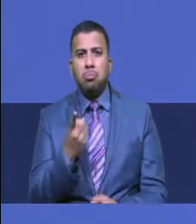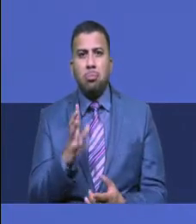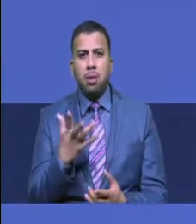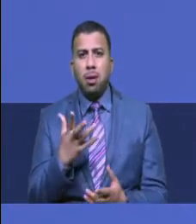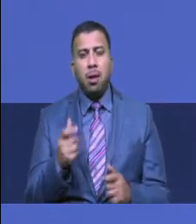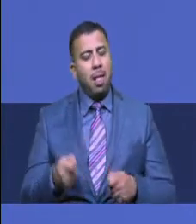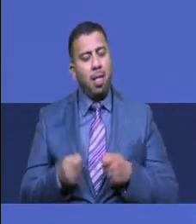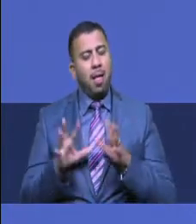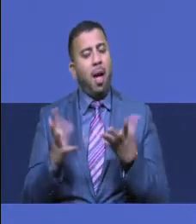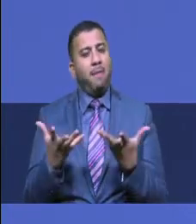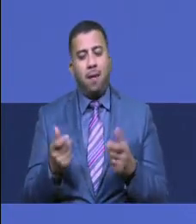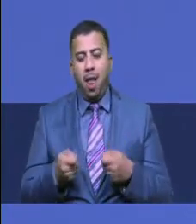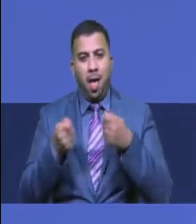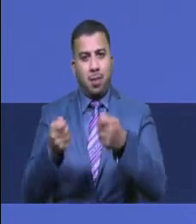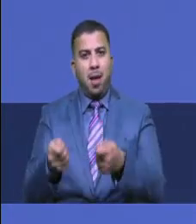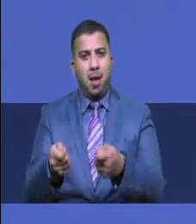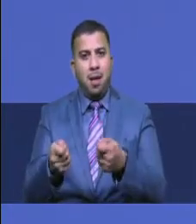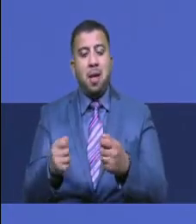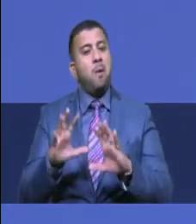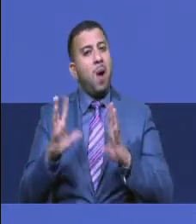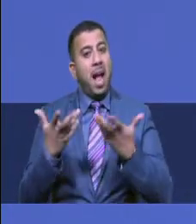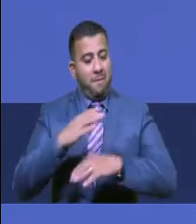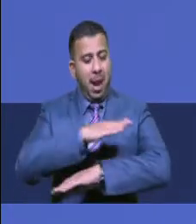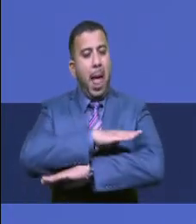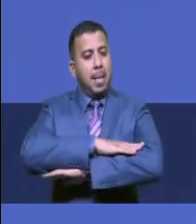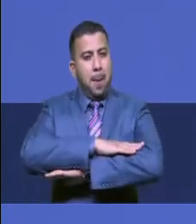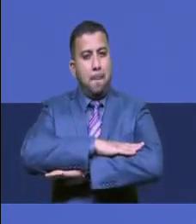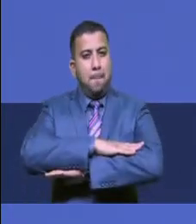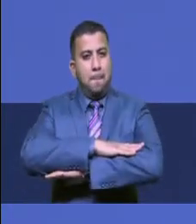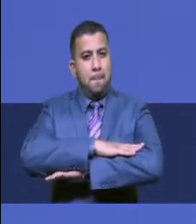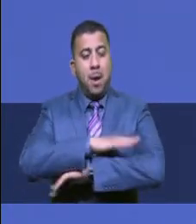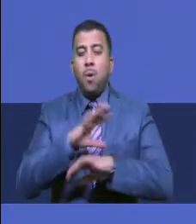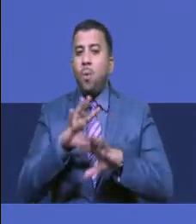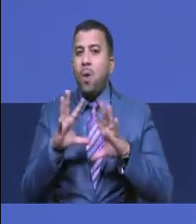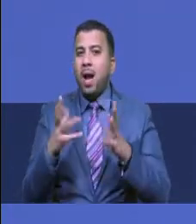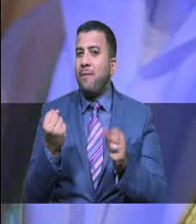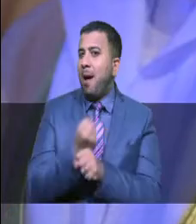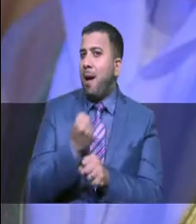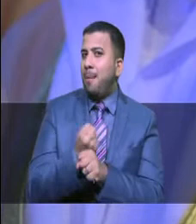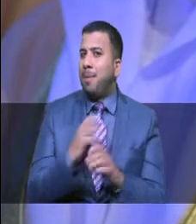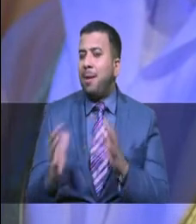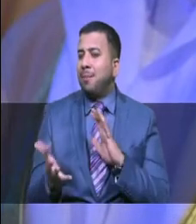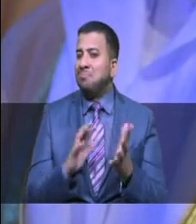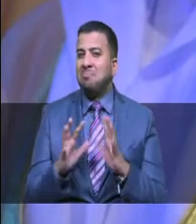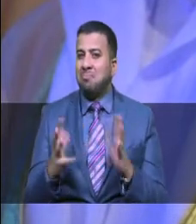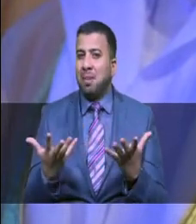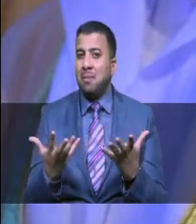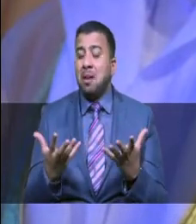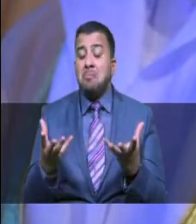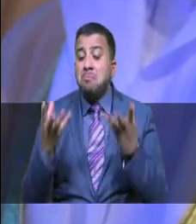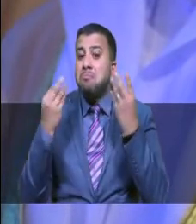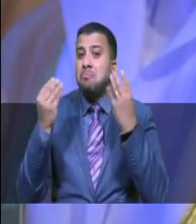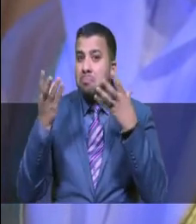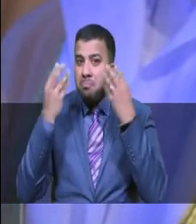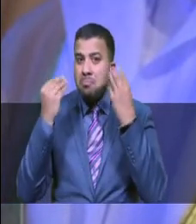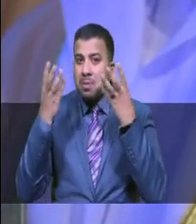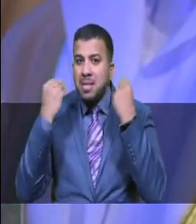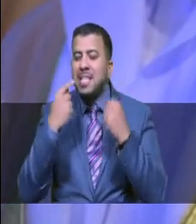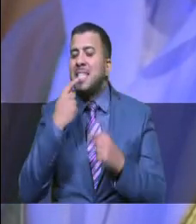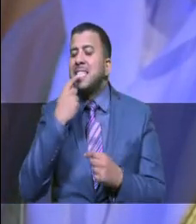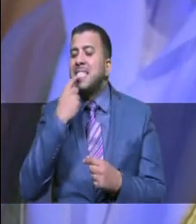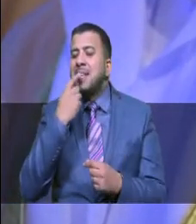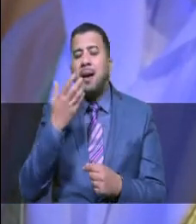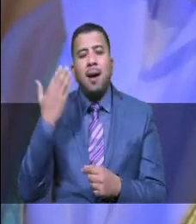العطاء وكيف الأدب وكيف التصرف، كلها درسوها على مدى